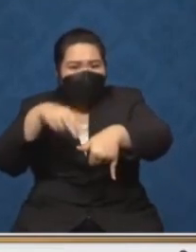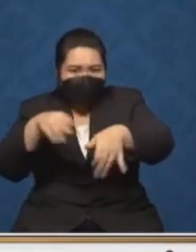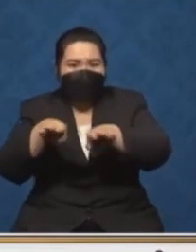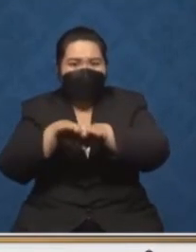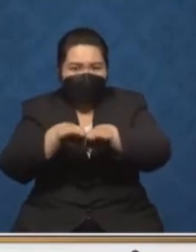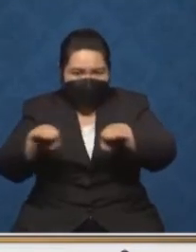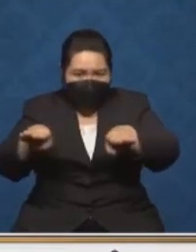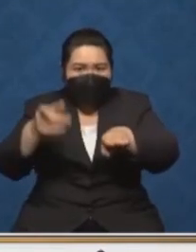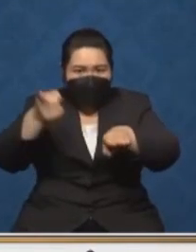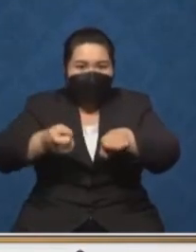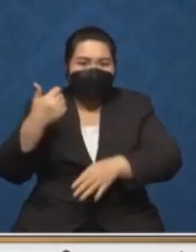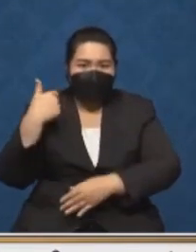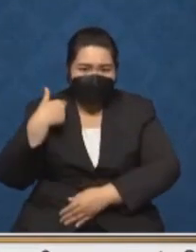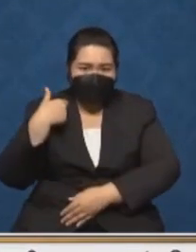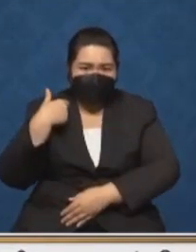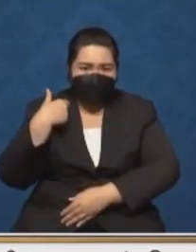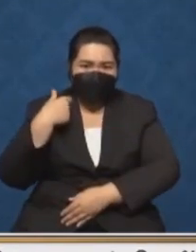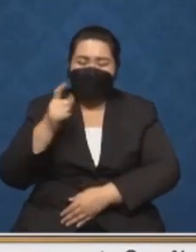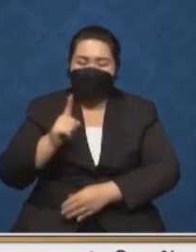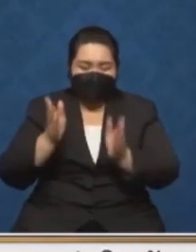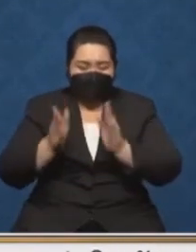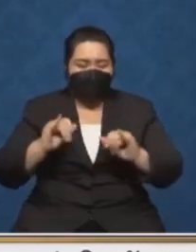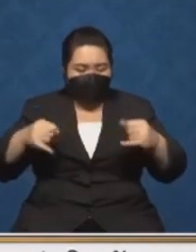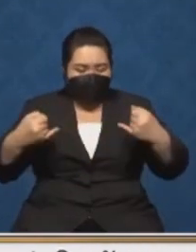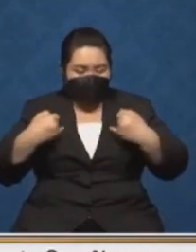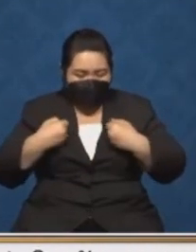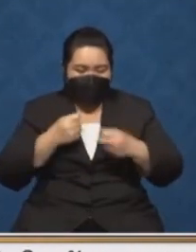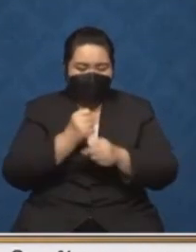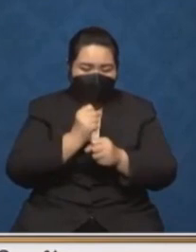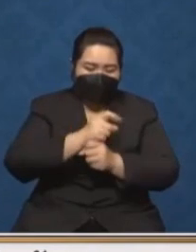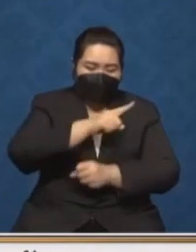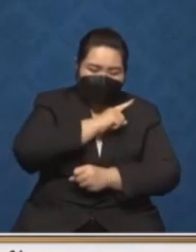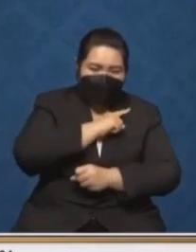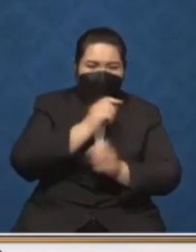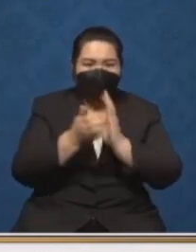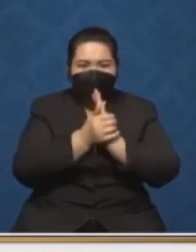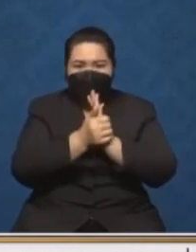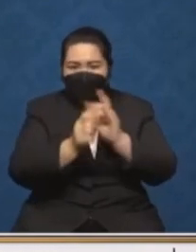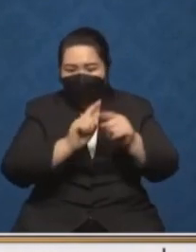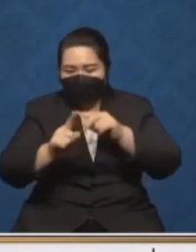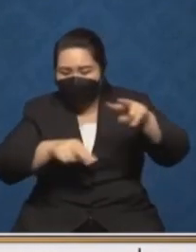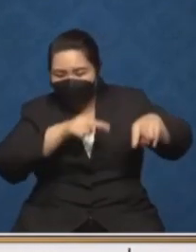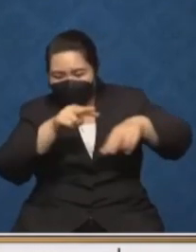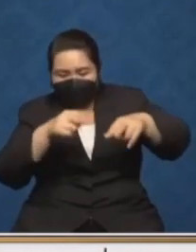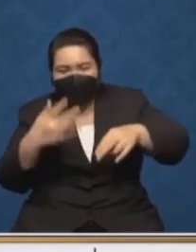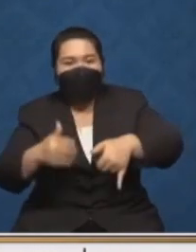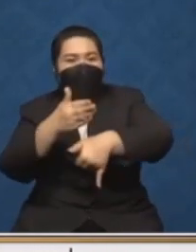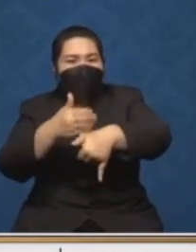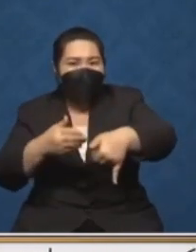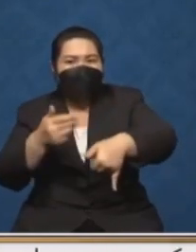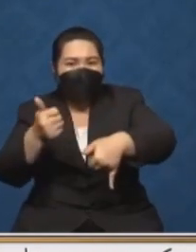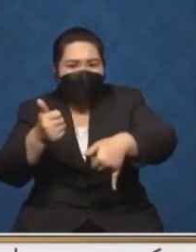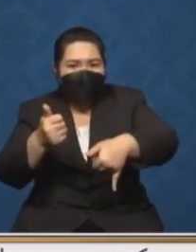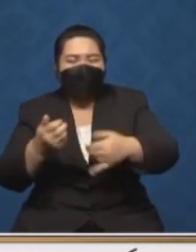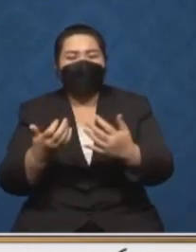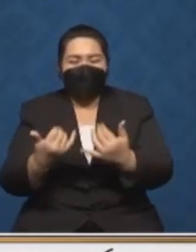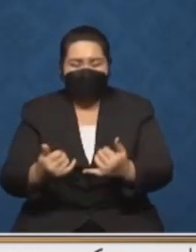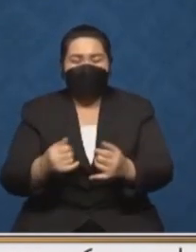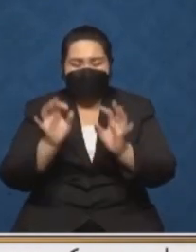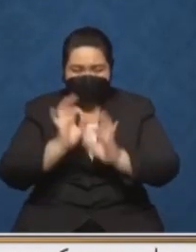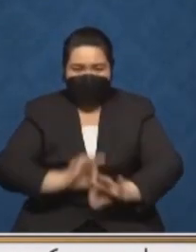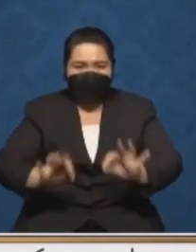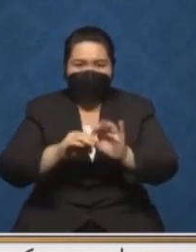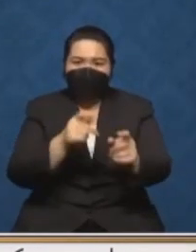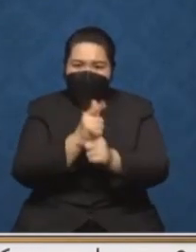รฐาน จริ จริมีเจ้านัฐที่มนกวิชาการ จึงจักรนำมาช่แะ้ คือไม่น้อยกวา 15 เดือน